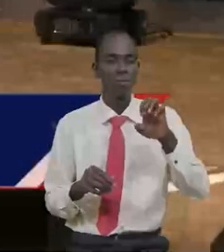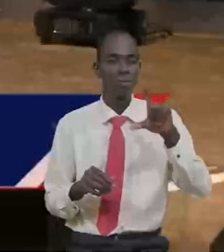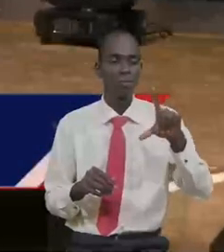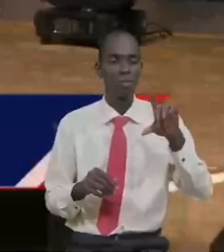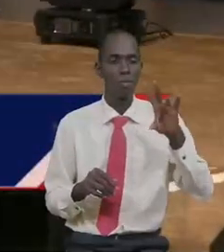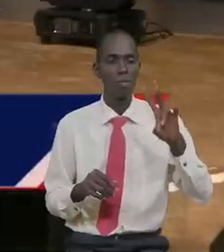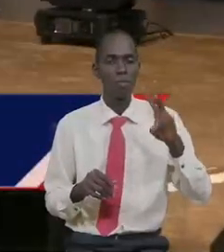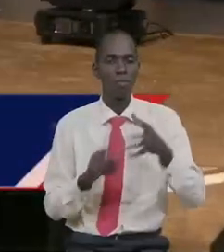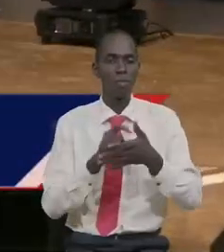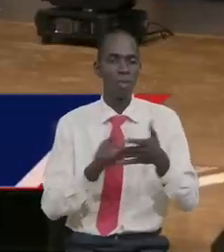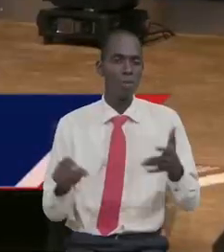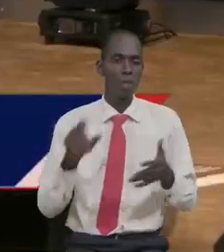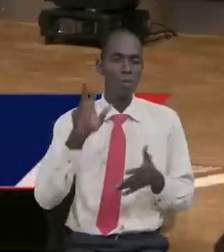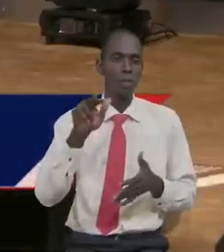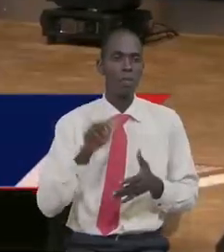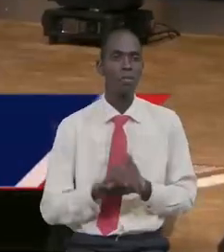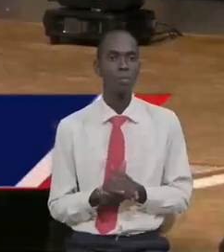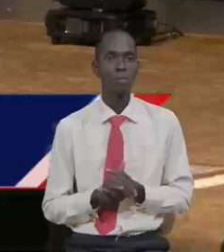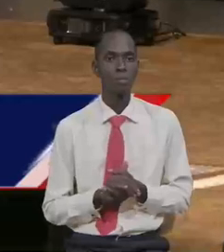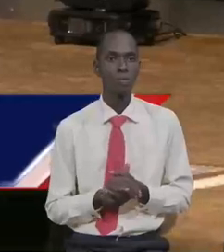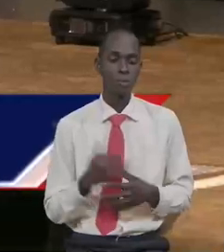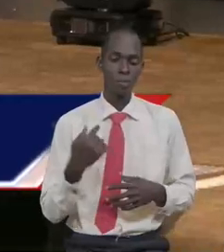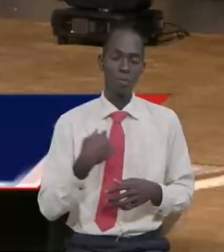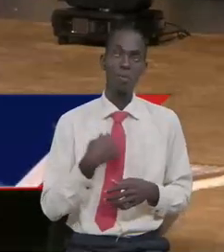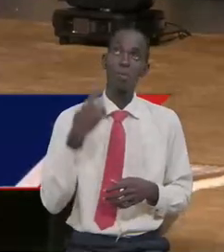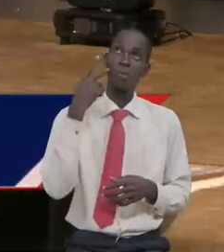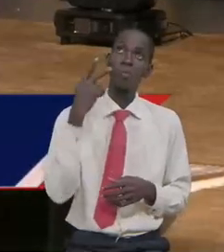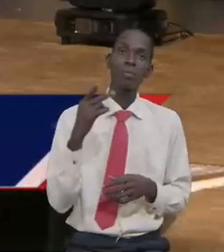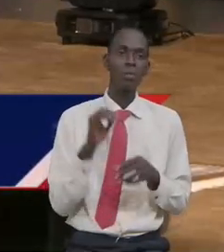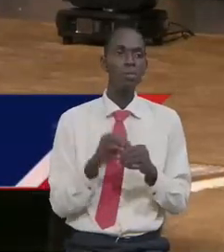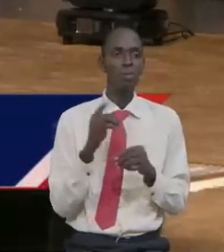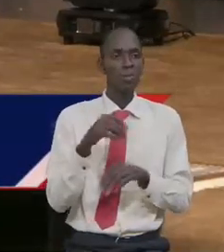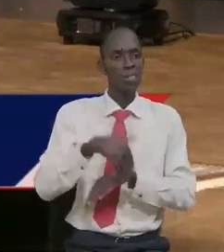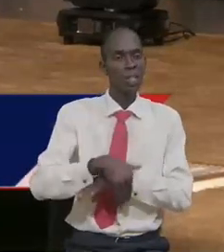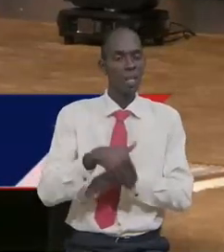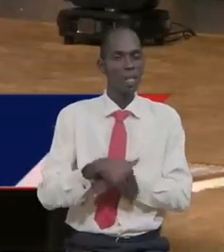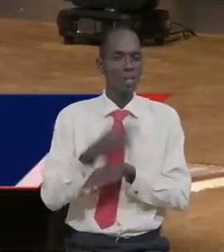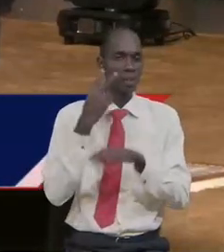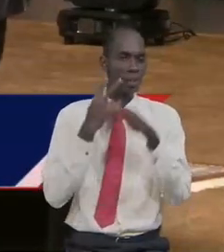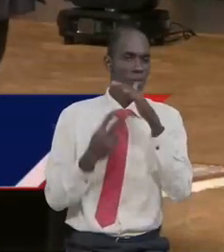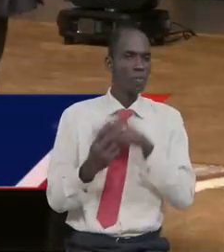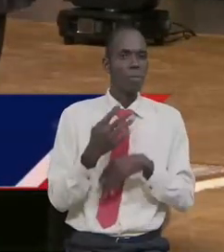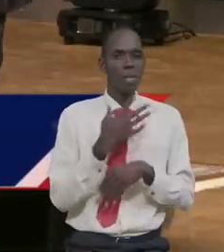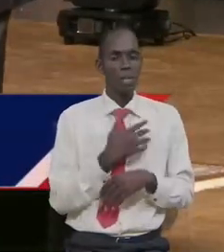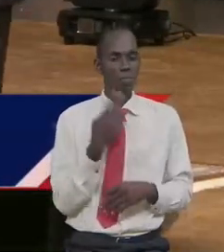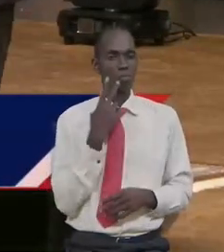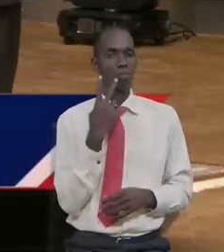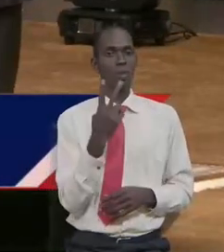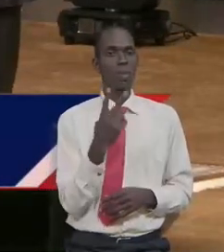Daniel 7, 13. Je regardais pendant mes visions nocturnes, et